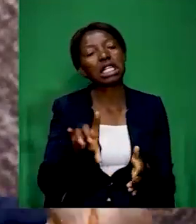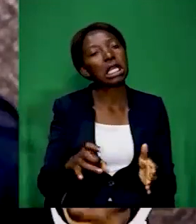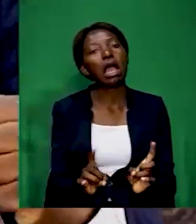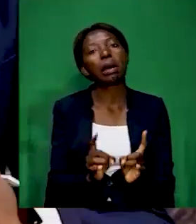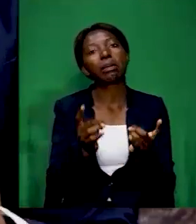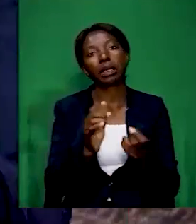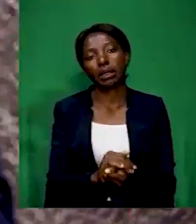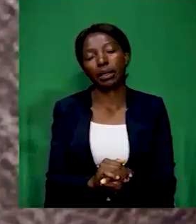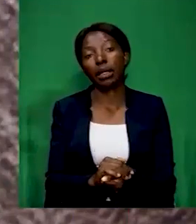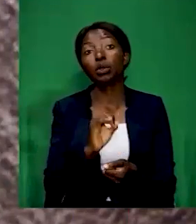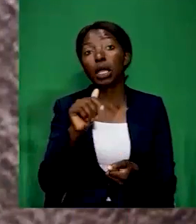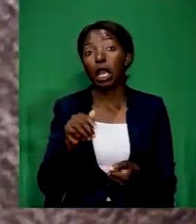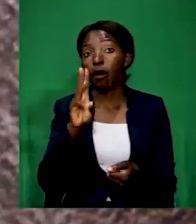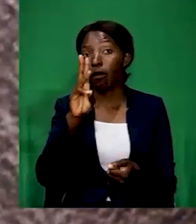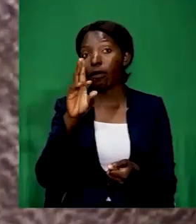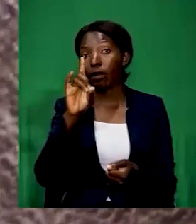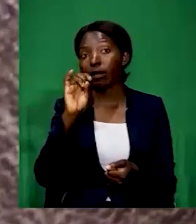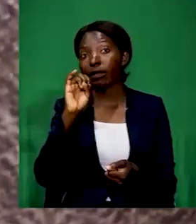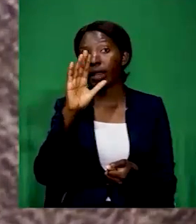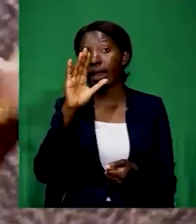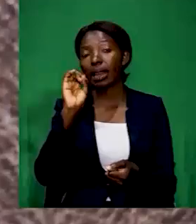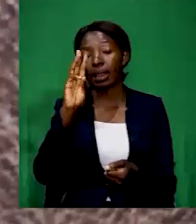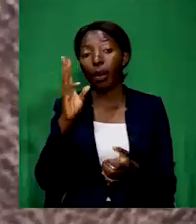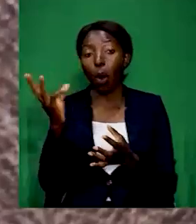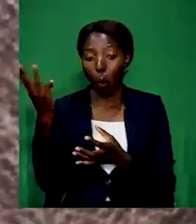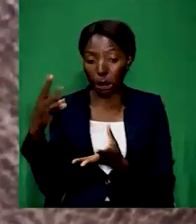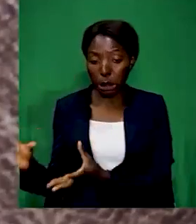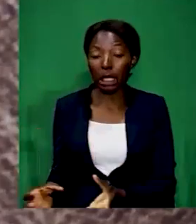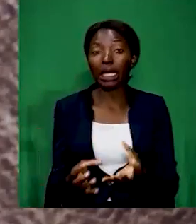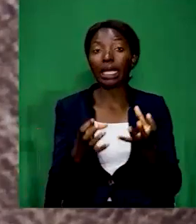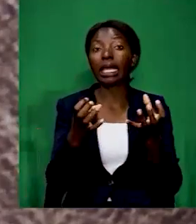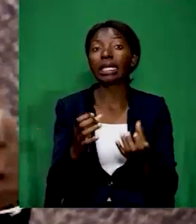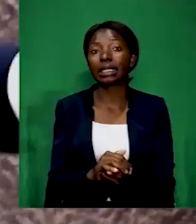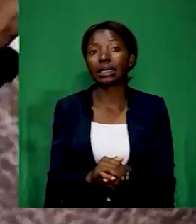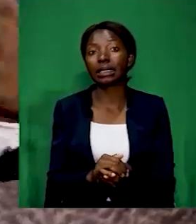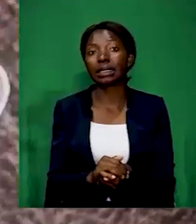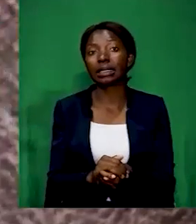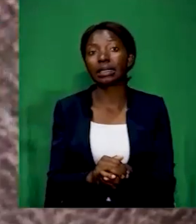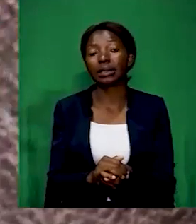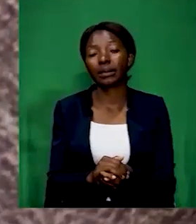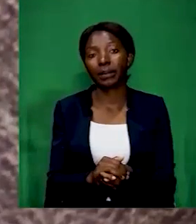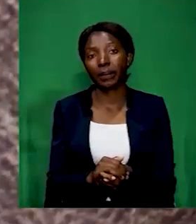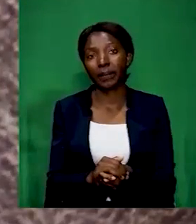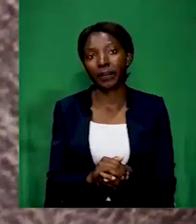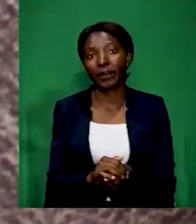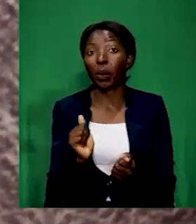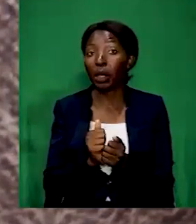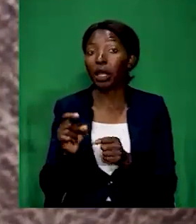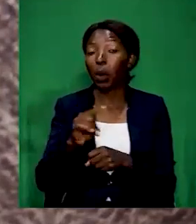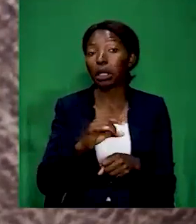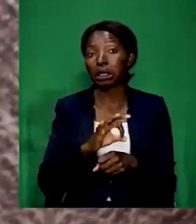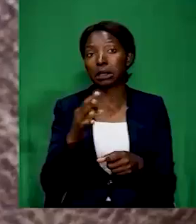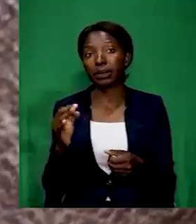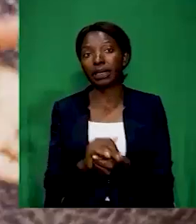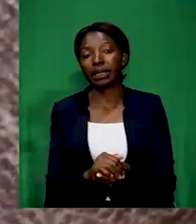possibilities. Saka Philip was transported. Arimu Holy One. Because the Holy